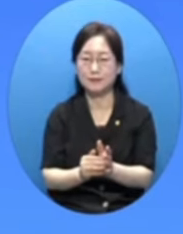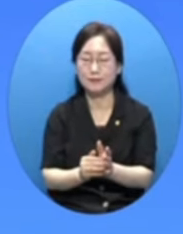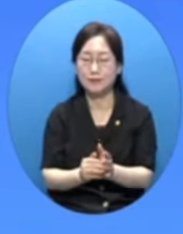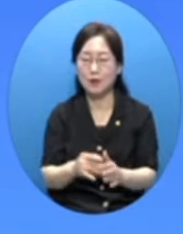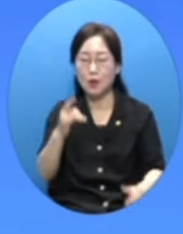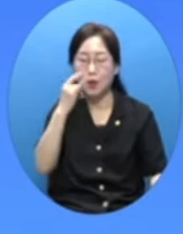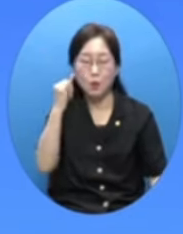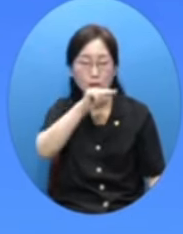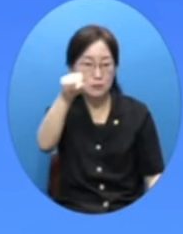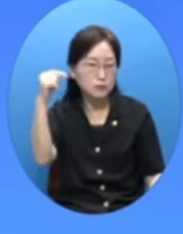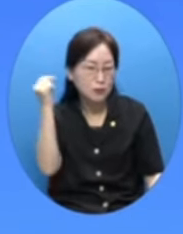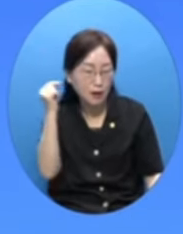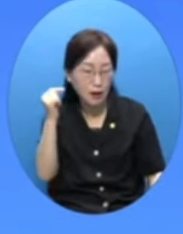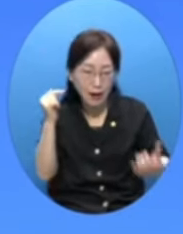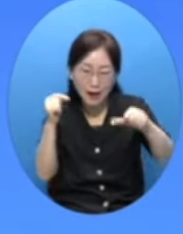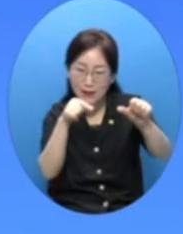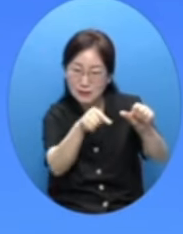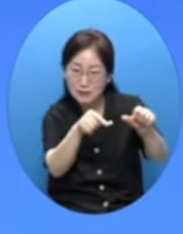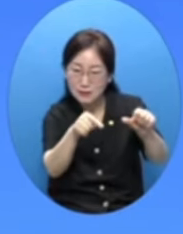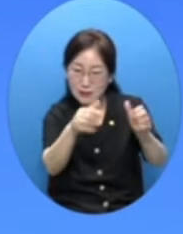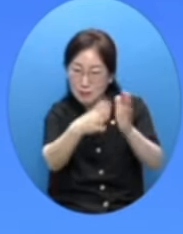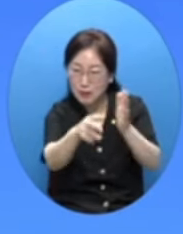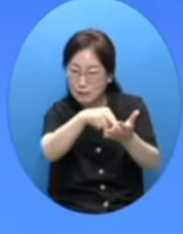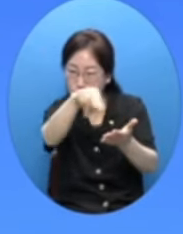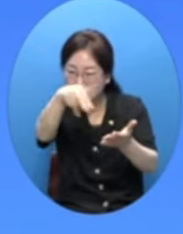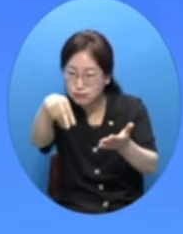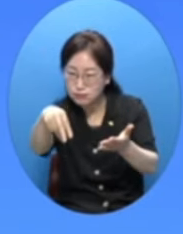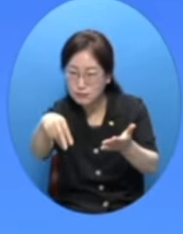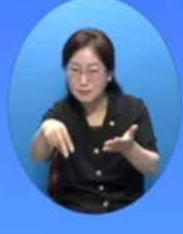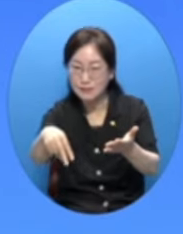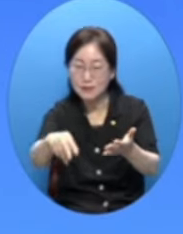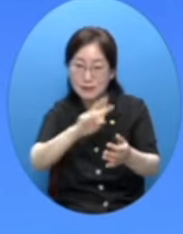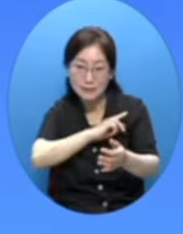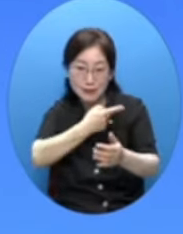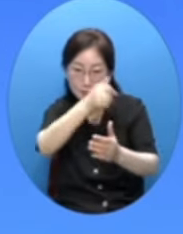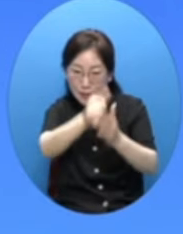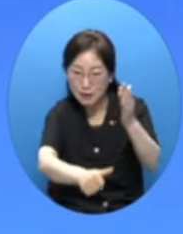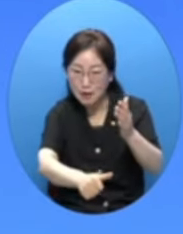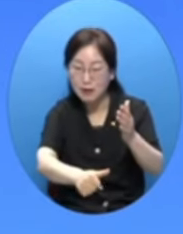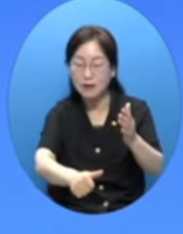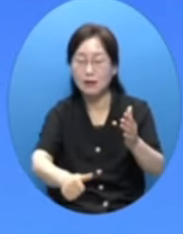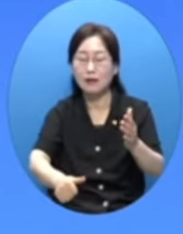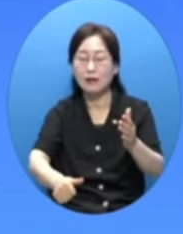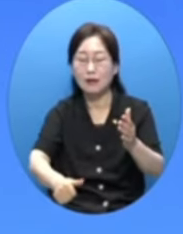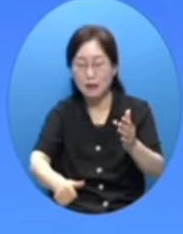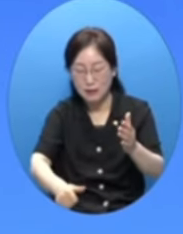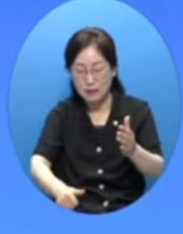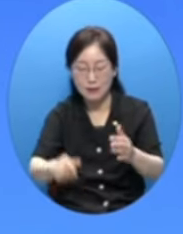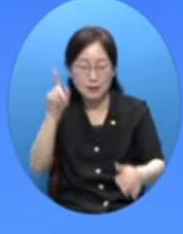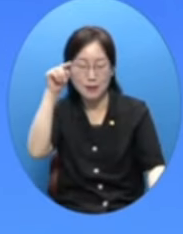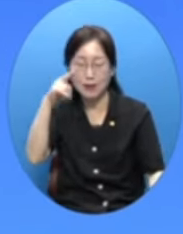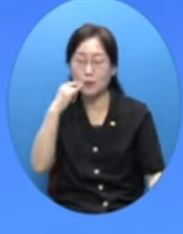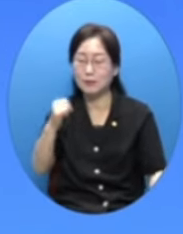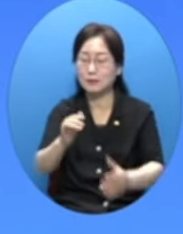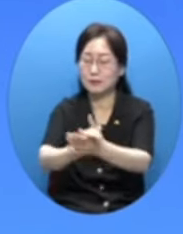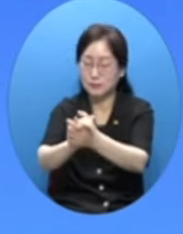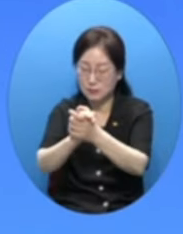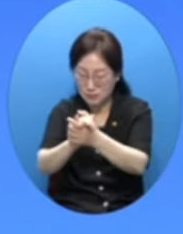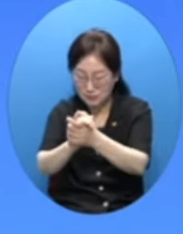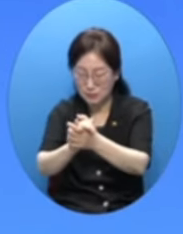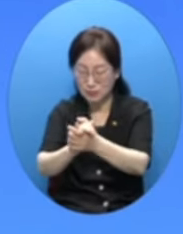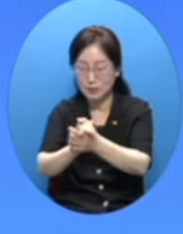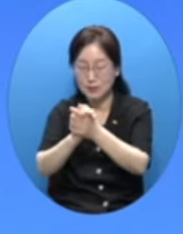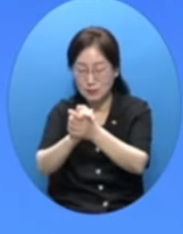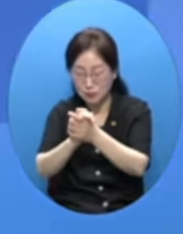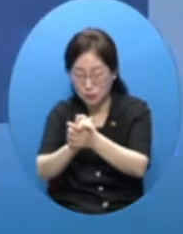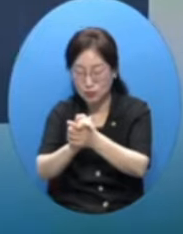어머니에게 들려온 소식은 아들이 지금 방탕한다는 소식이었습니다. 이단에 빠졌다는 소식이었습니다. 어머니 매일같이 눈물로 엎드려 기도했습니다.